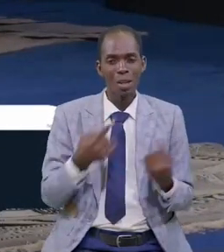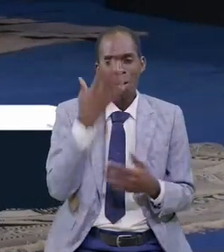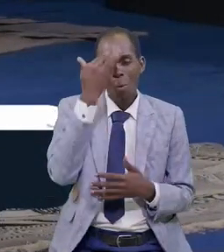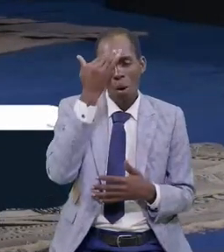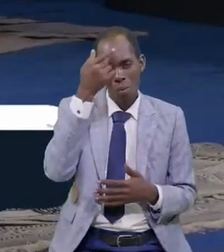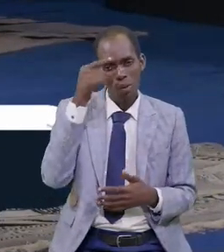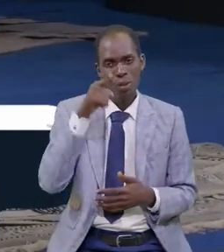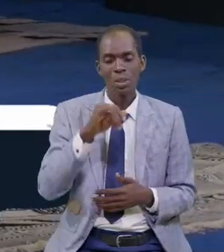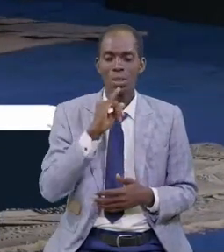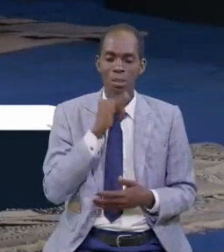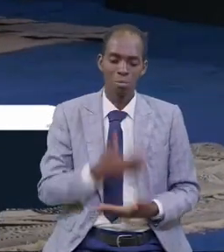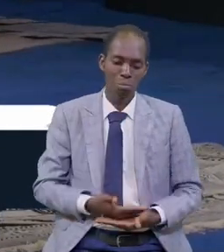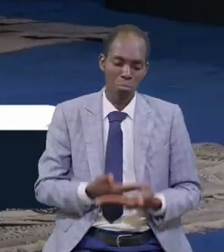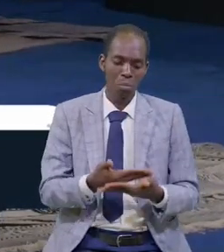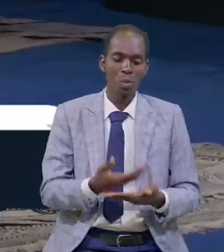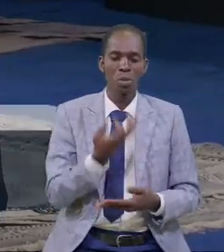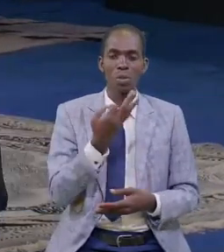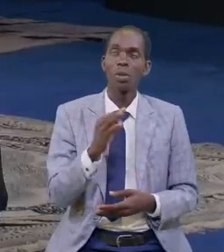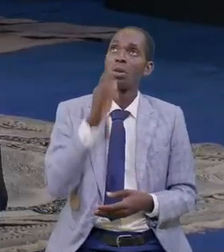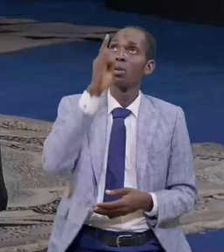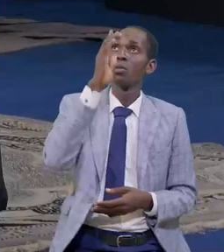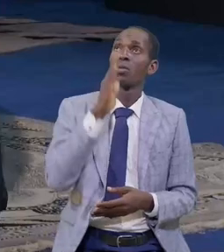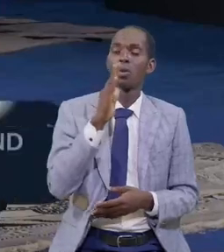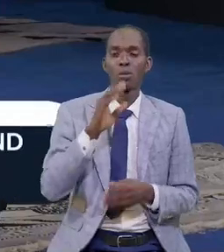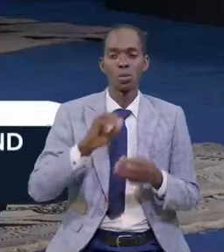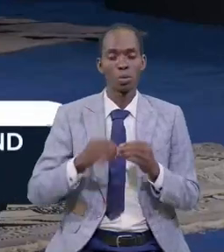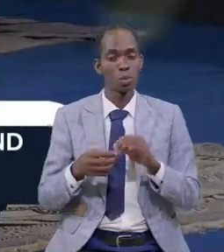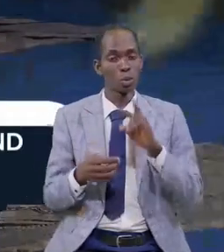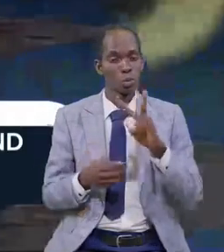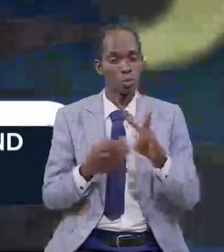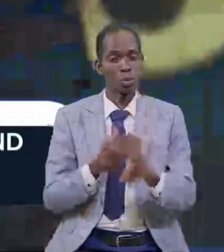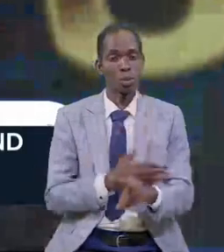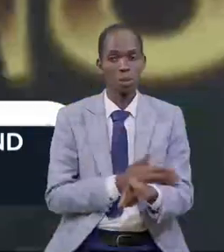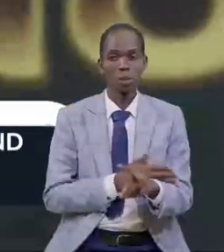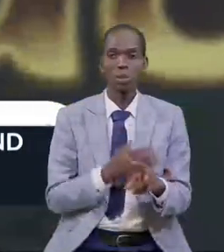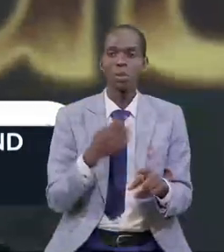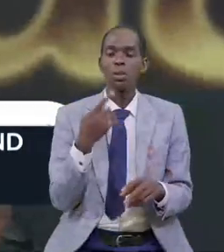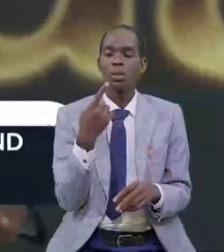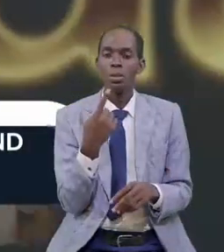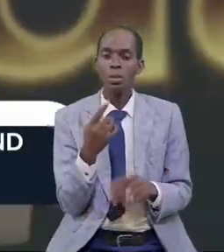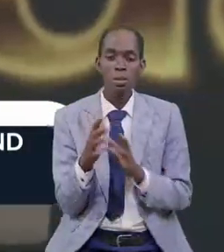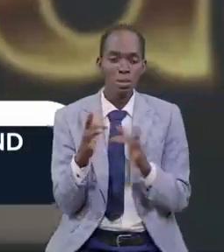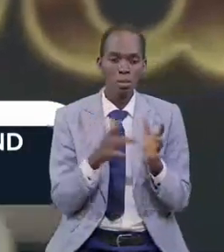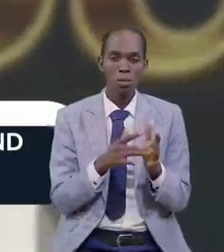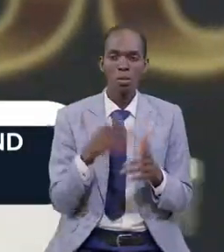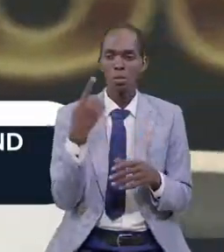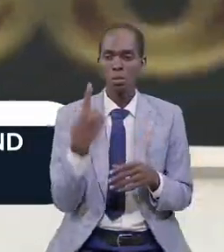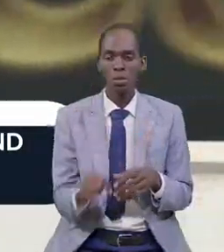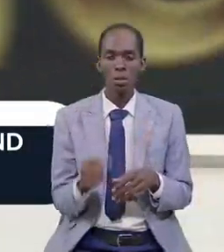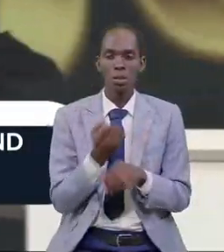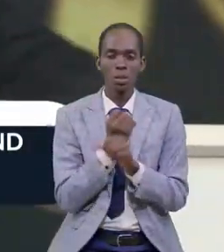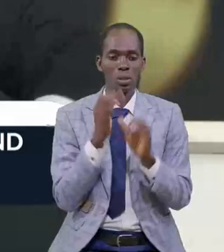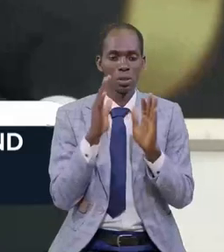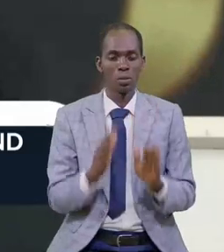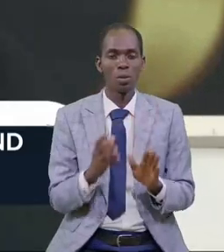né de Dieu deème partie ici c'est Jésus le justificateur de tous